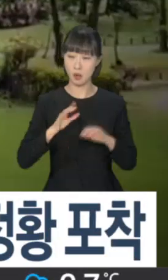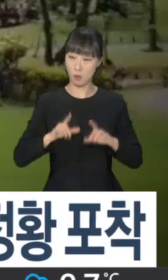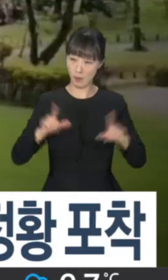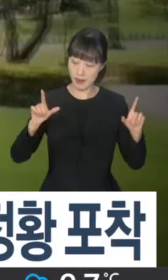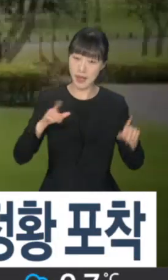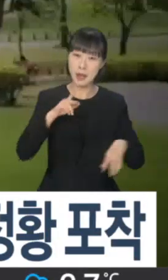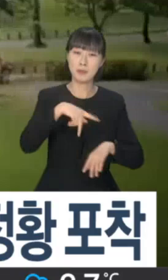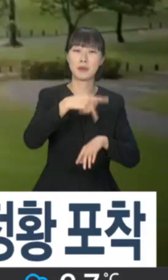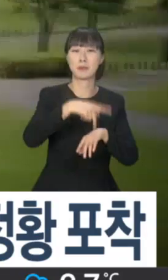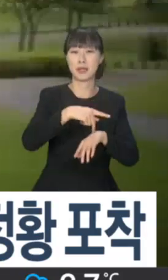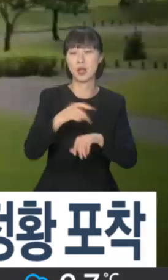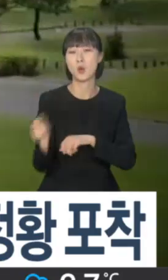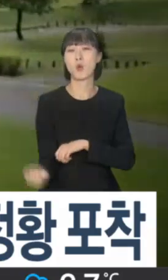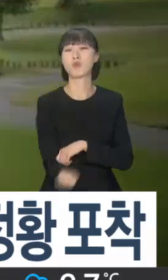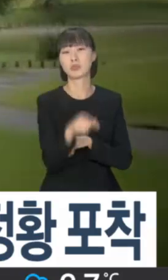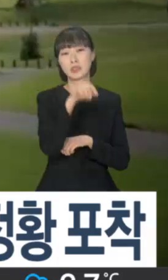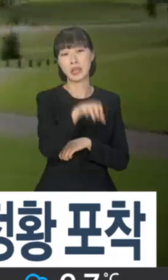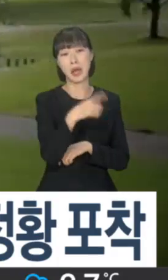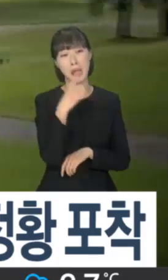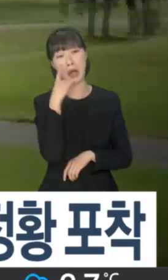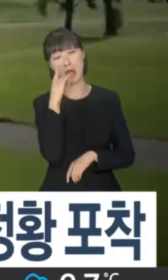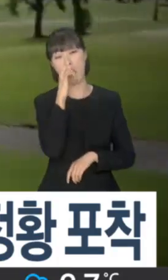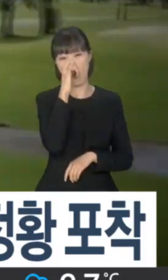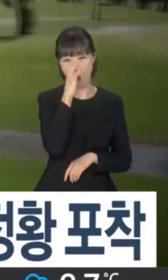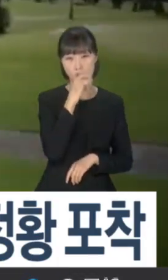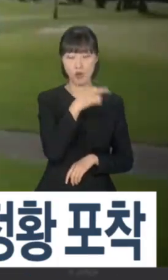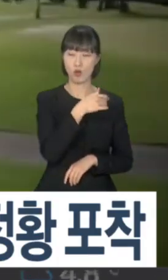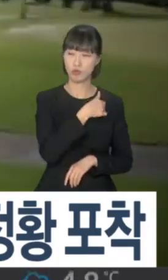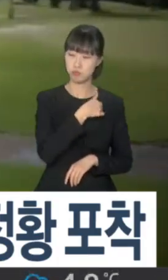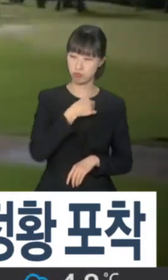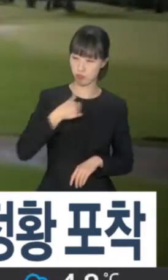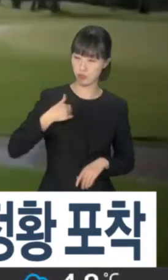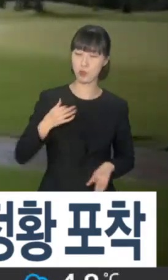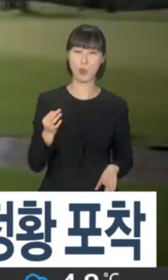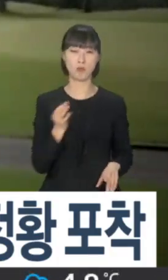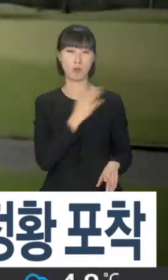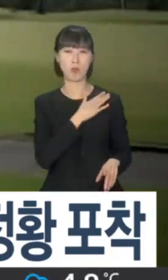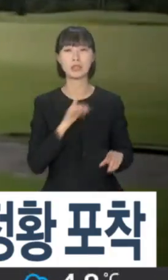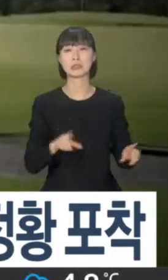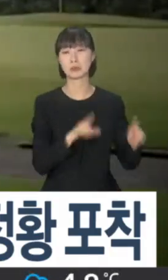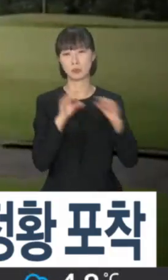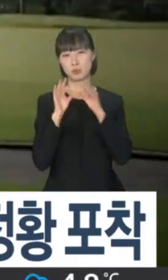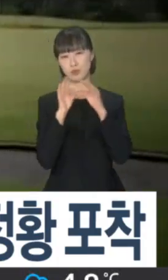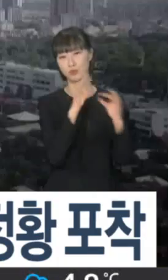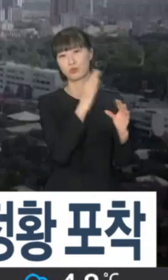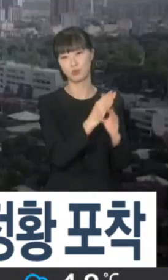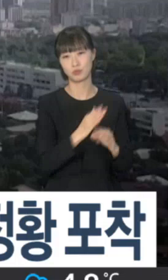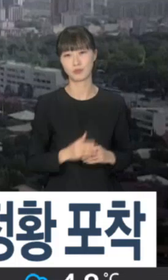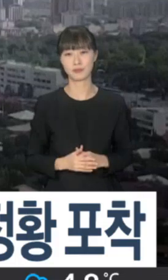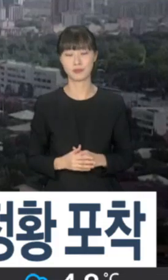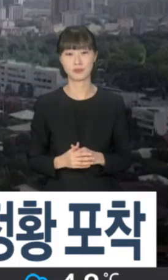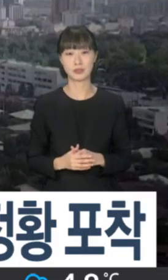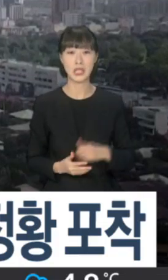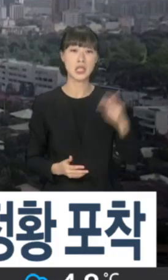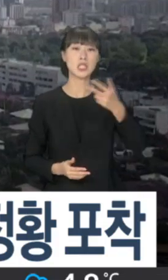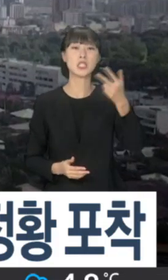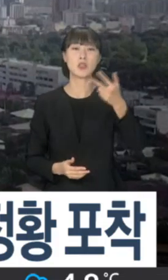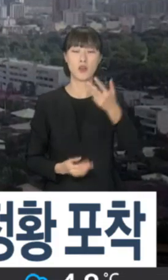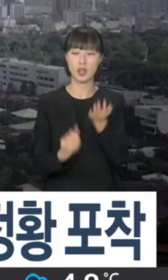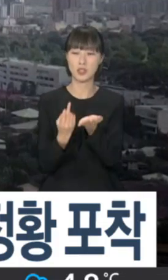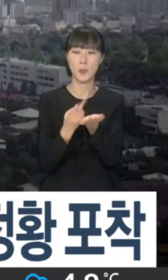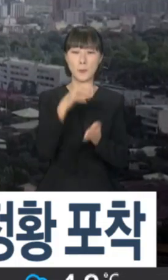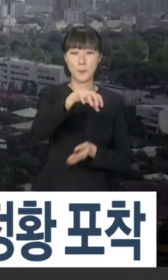필리핀의 한 골프장의 모습을 드러내는 등 여유롭고 호화로운 생활을 하는 것으로 알려졌습니다 7,000개의 섬으로